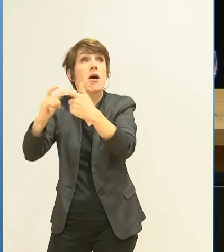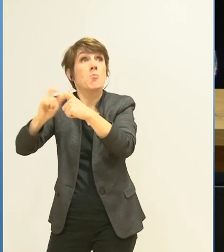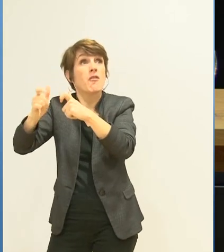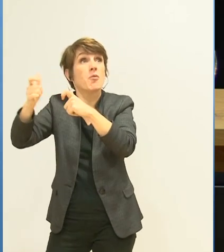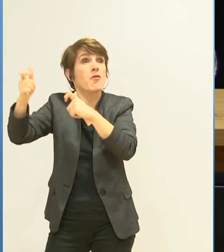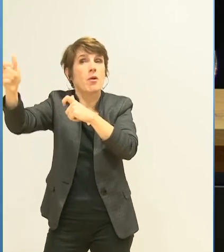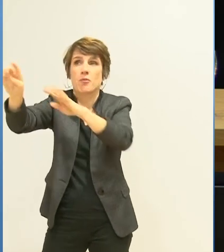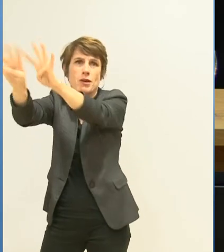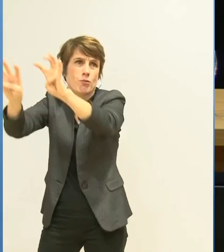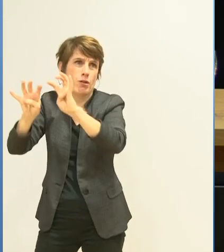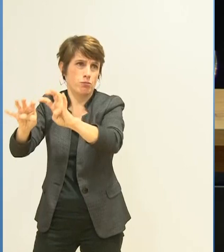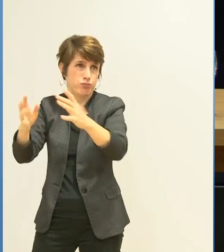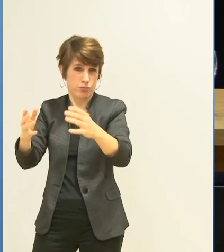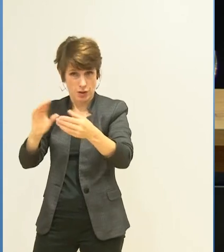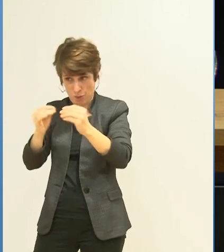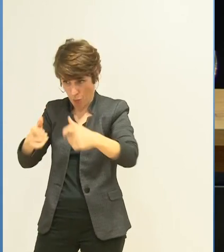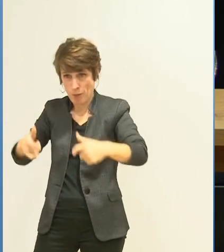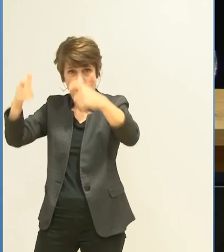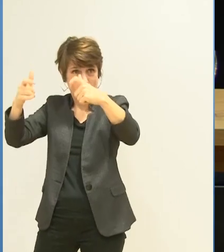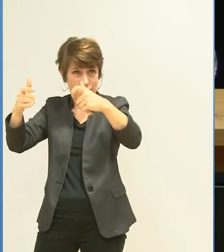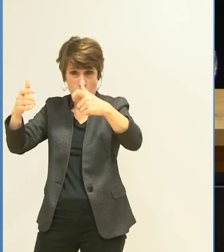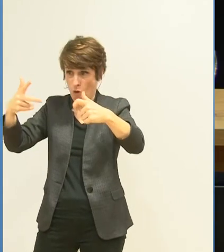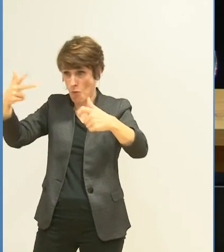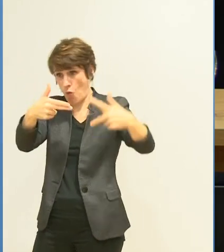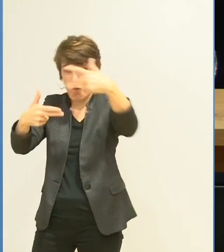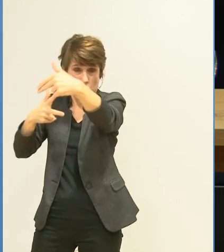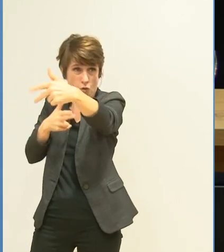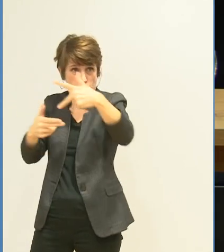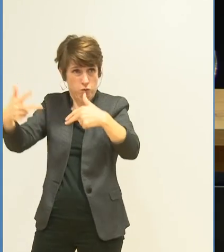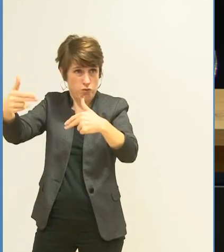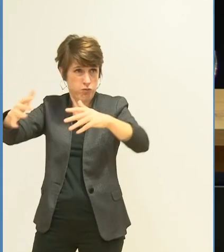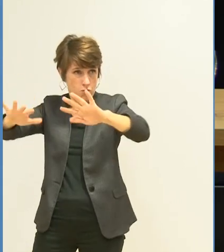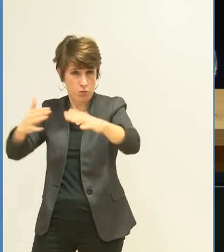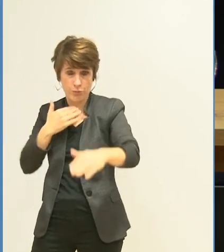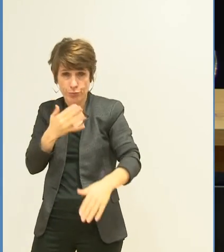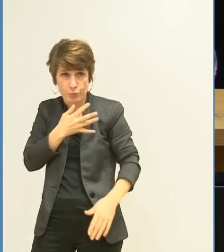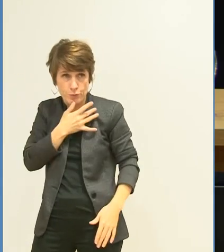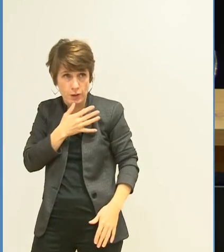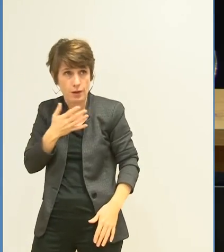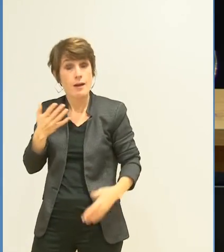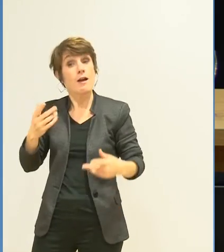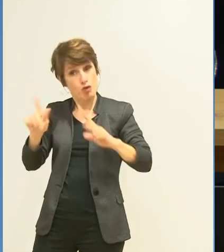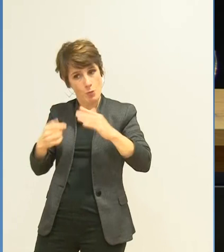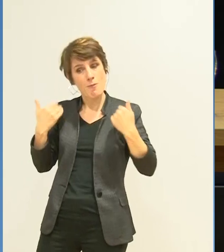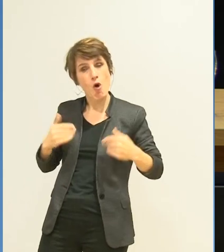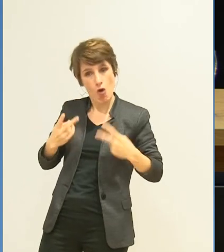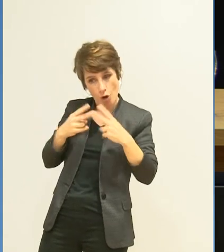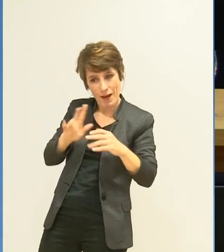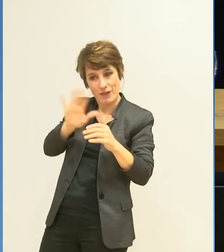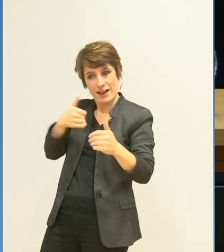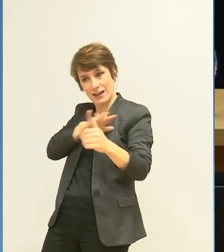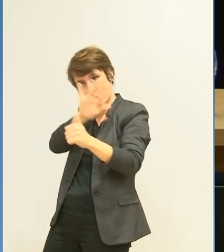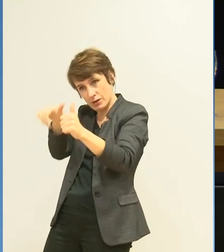bâti par des agents ctions la ville doit accompagner les projets mais quand ils sont viables et pour l'instant aucune des conditions de sont